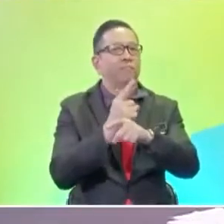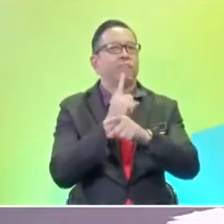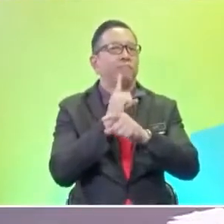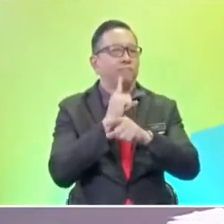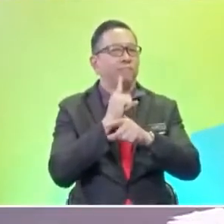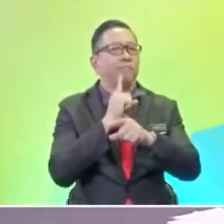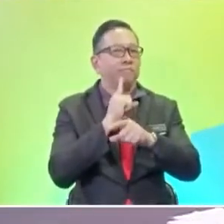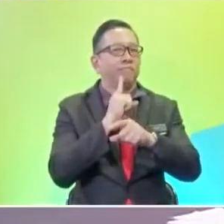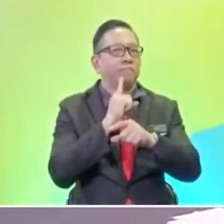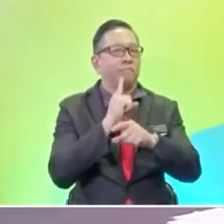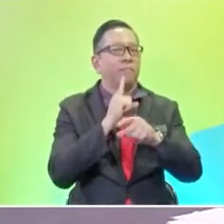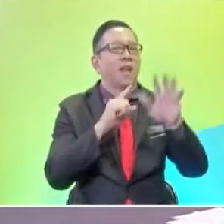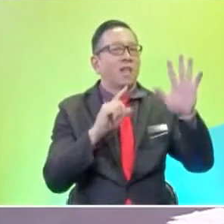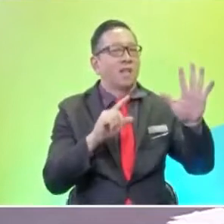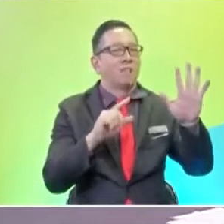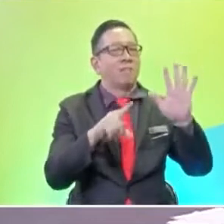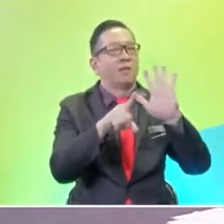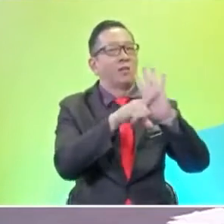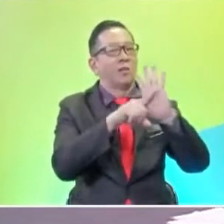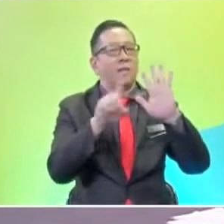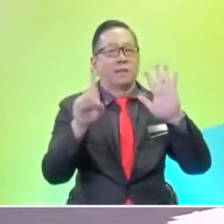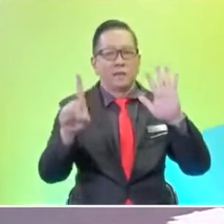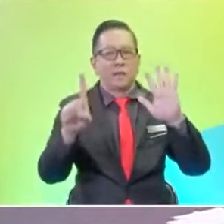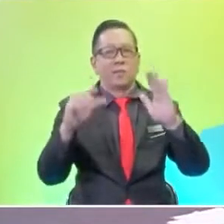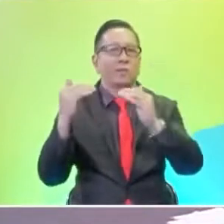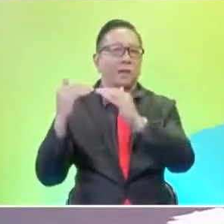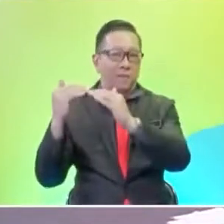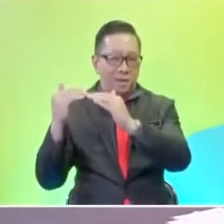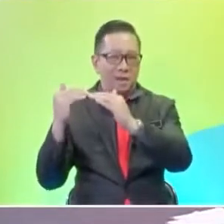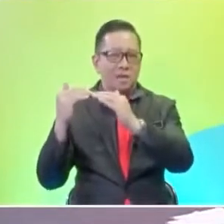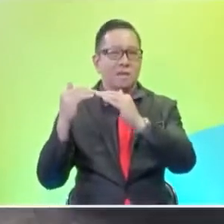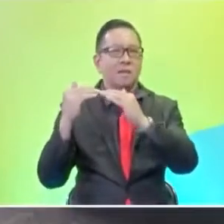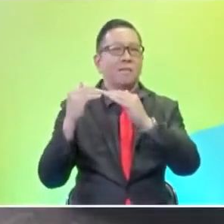5 tolak 1 =